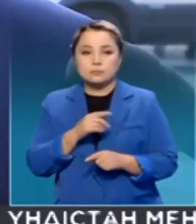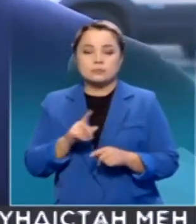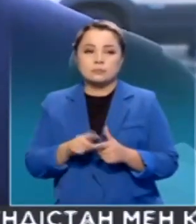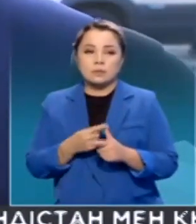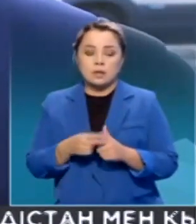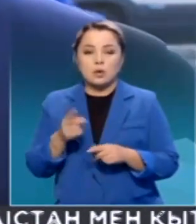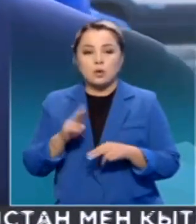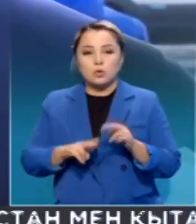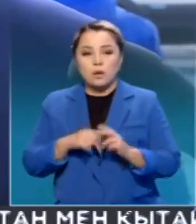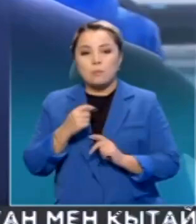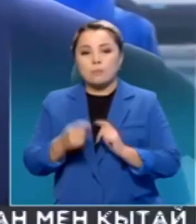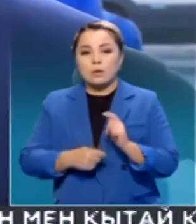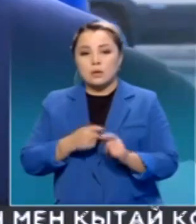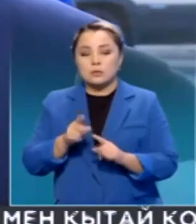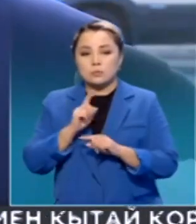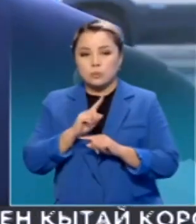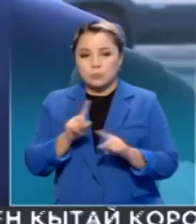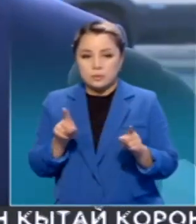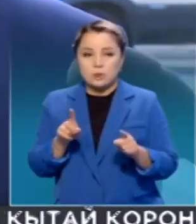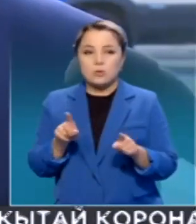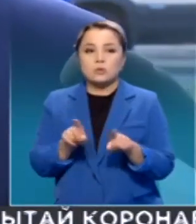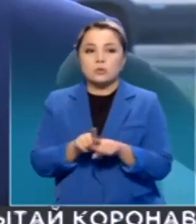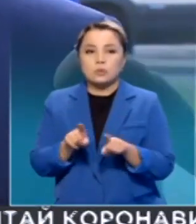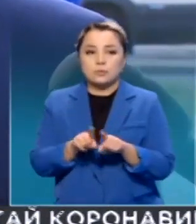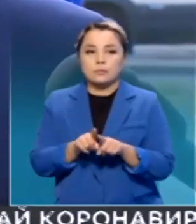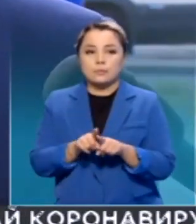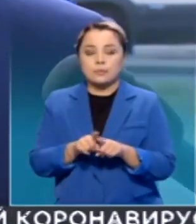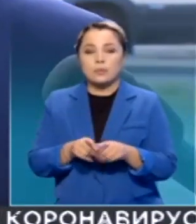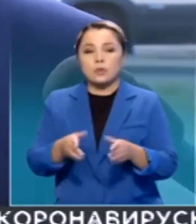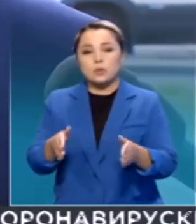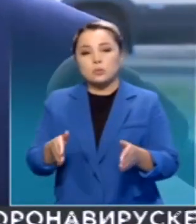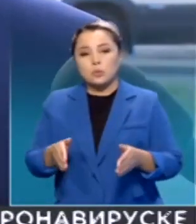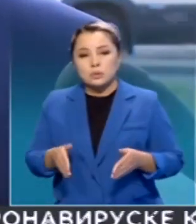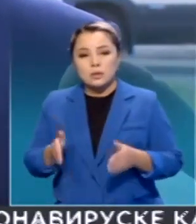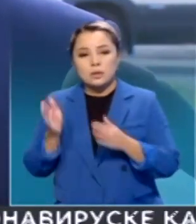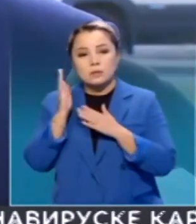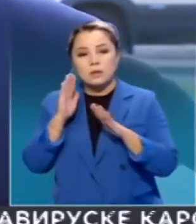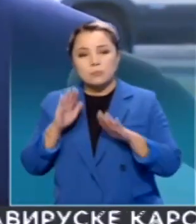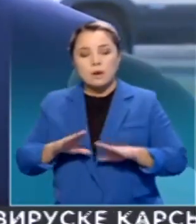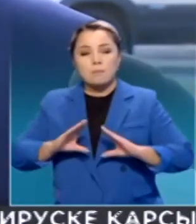құрылыс материалдар болмайтын болса, онда негізінен бұл жандай төсек орындары,